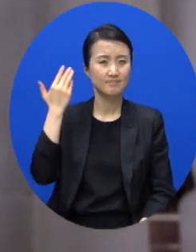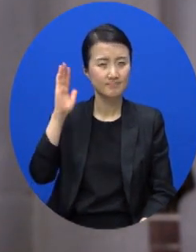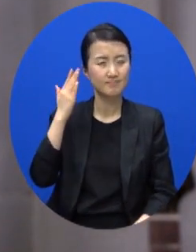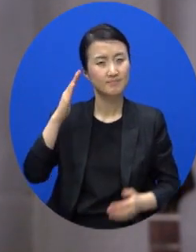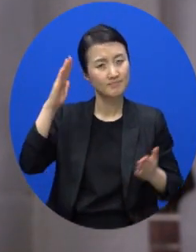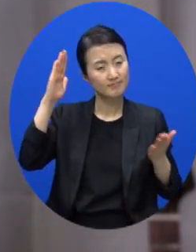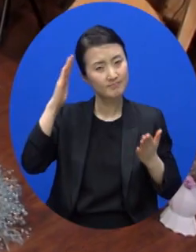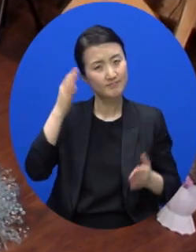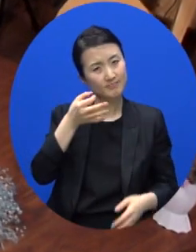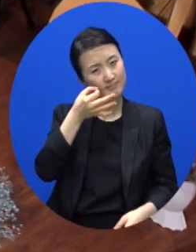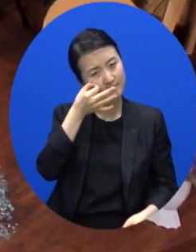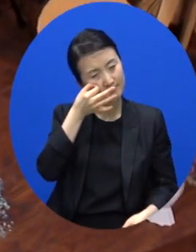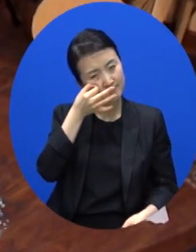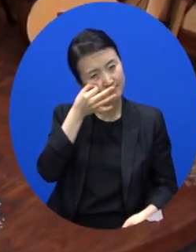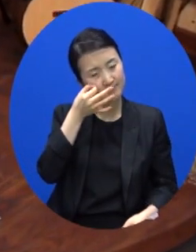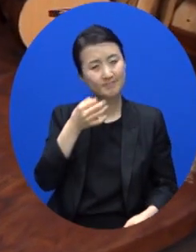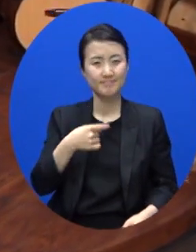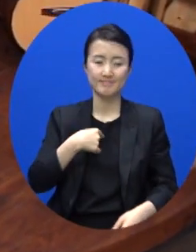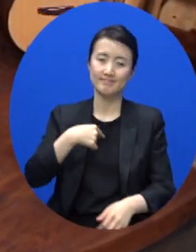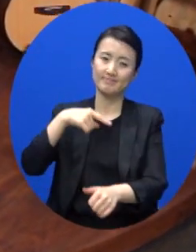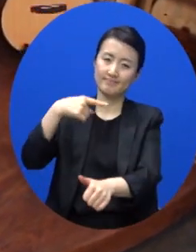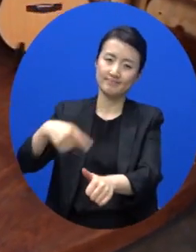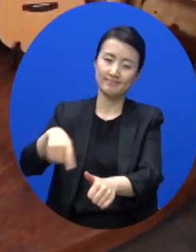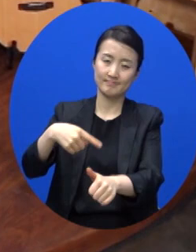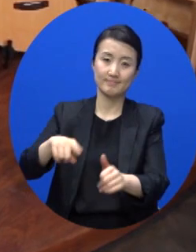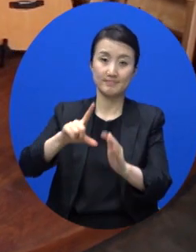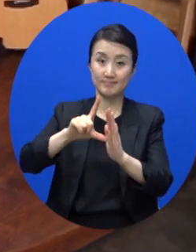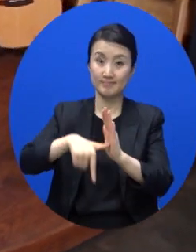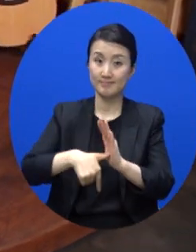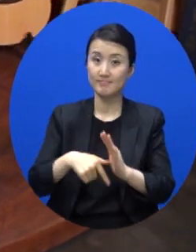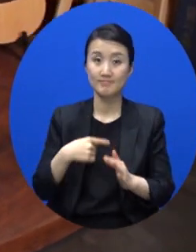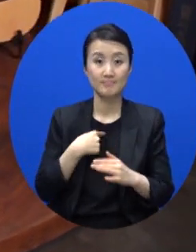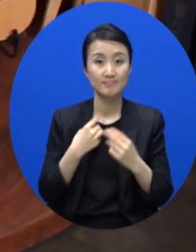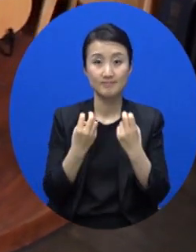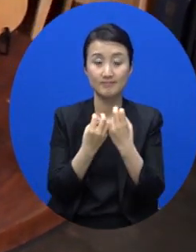학생들에게 저는 교육을 시킬 때 항시